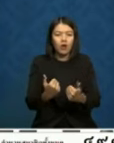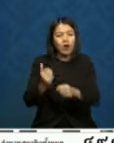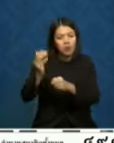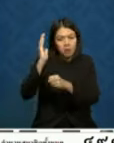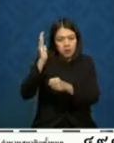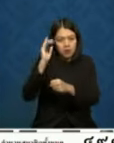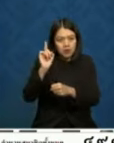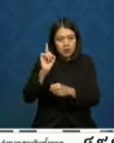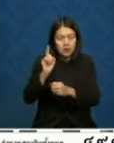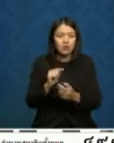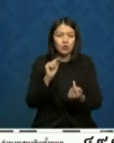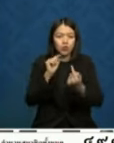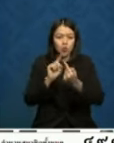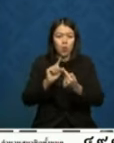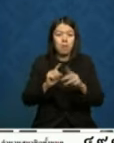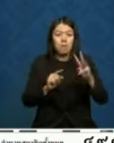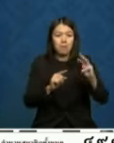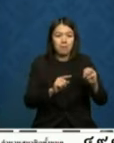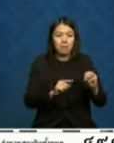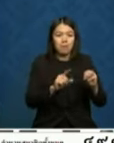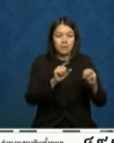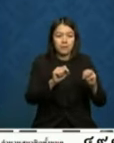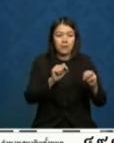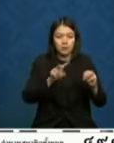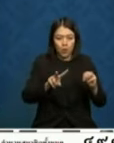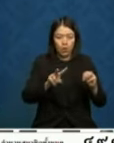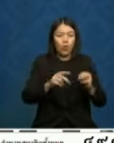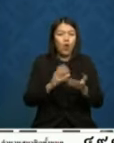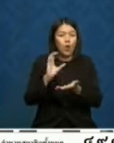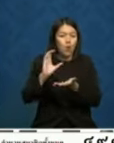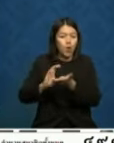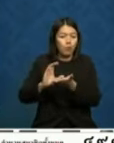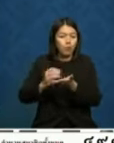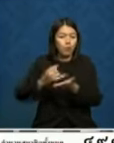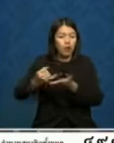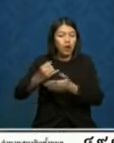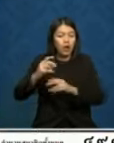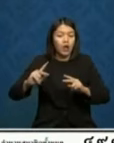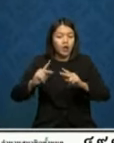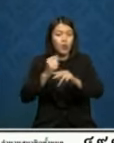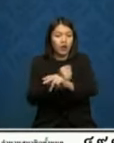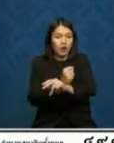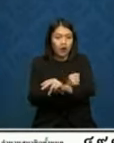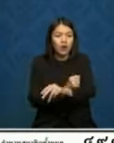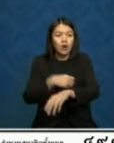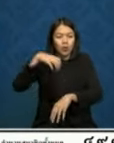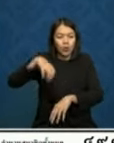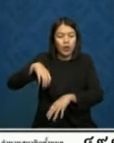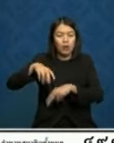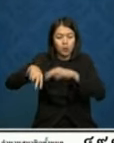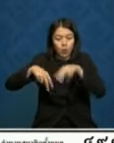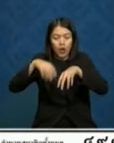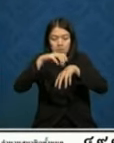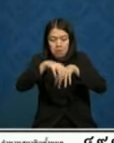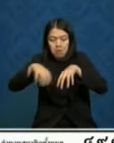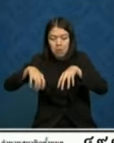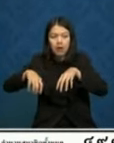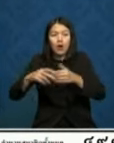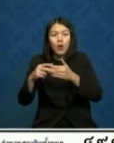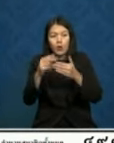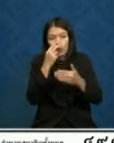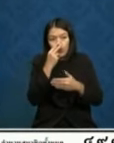าพูดครับในส่วนของมาตรา22งบประมาณรายจ่ายกระทรวงแรงงานและหน่วยงานที่กำกับผมอยากพาท่